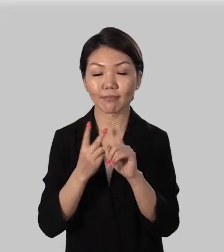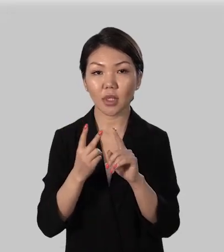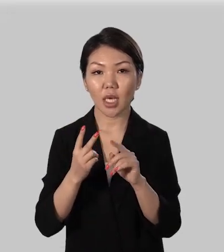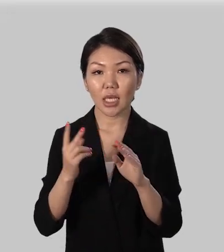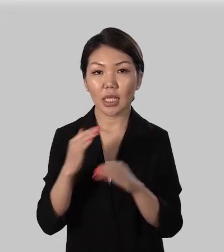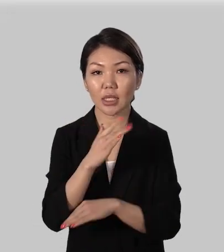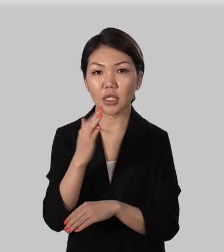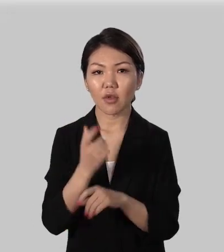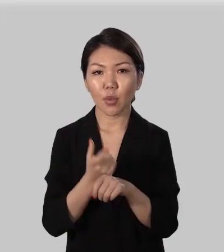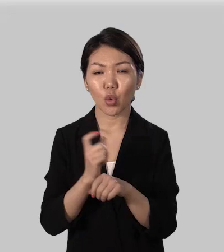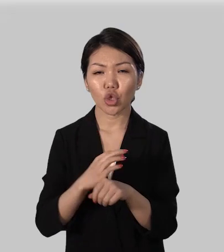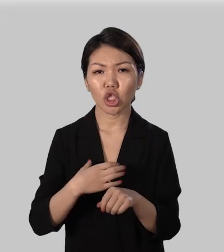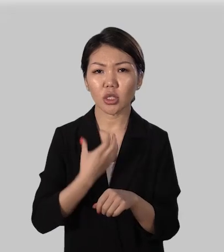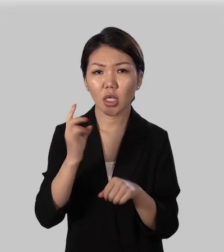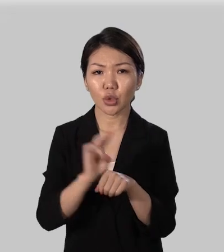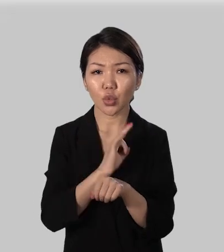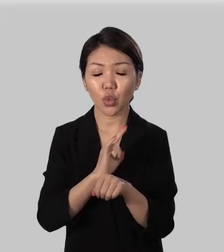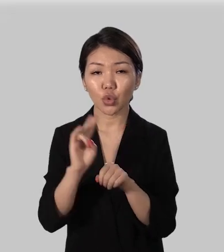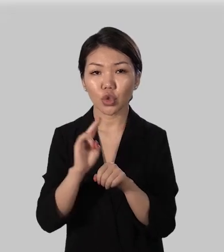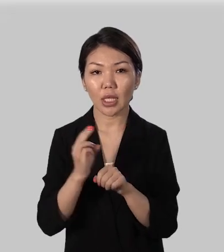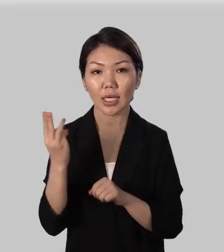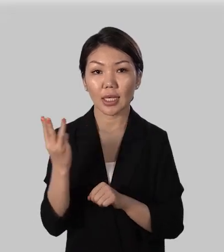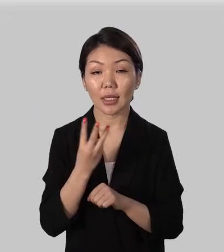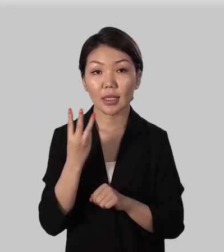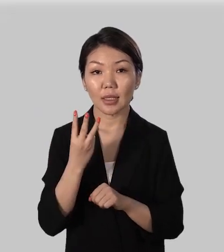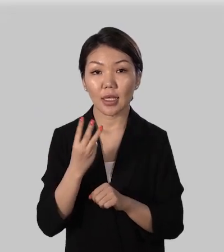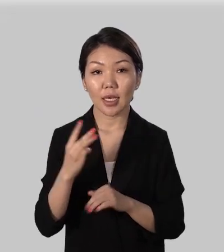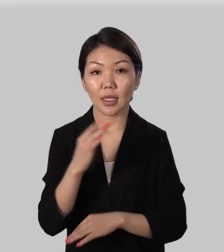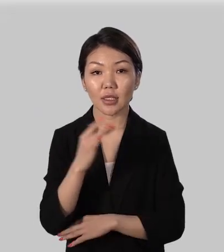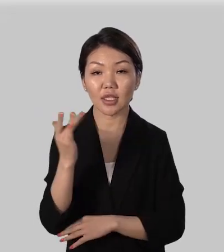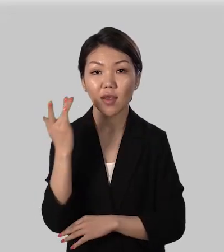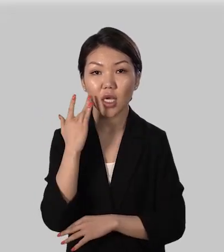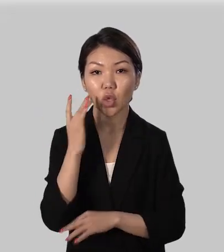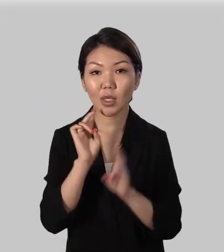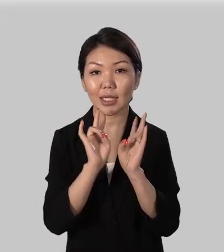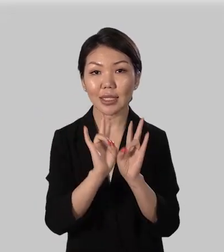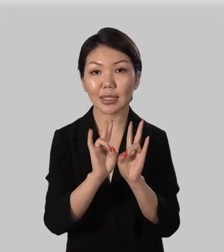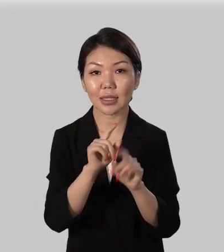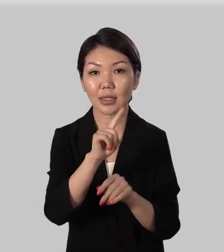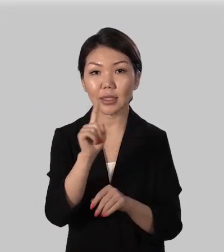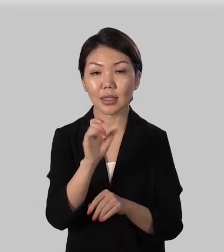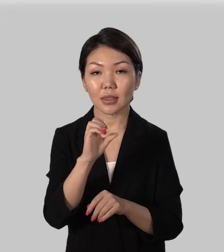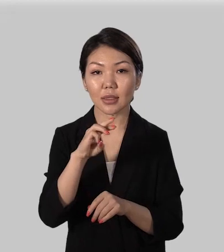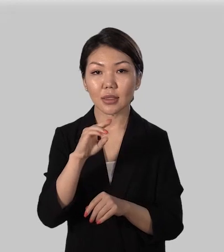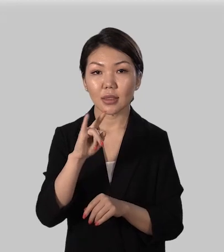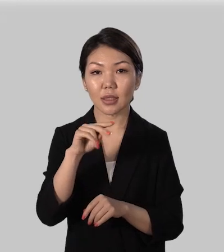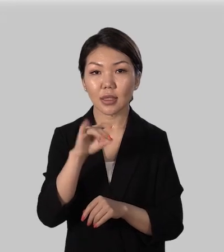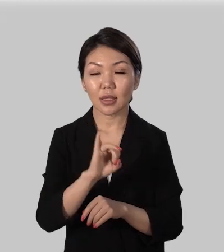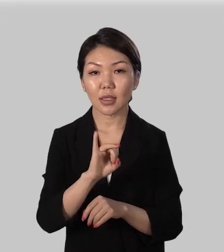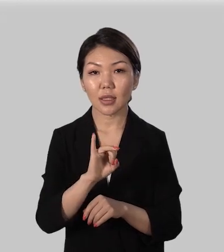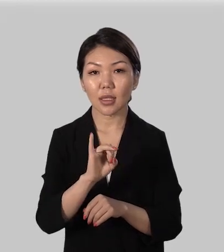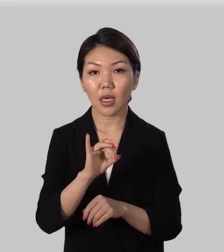страшно ночью деревья которые застыли от страха третье